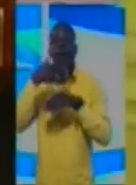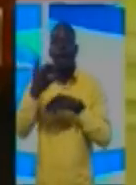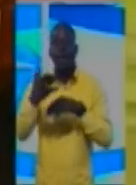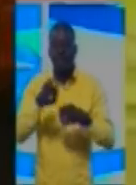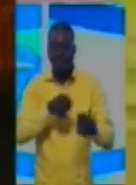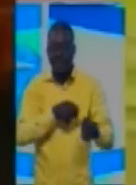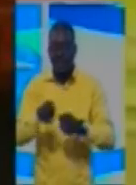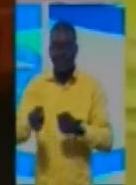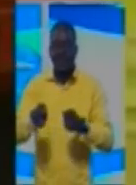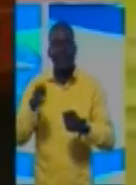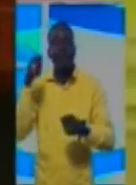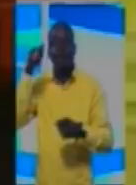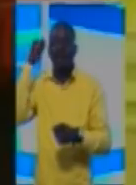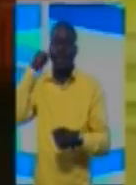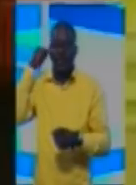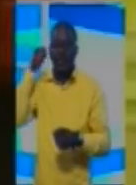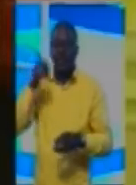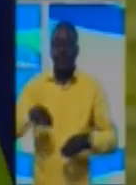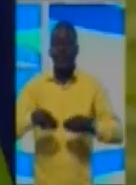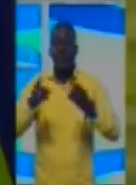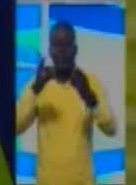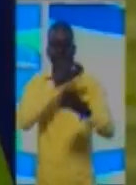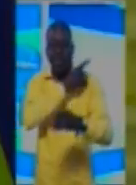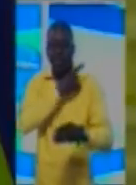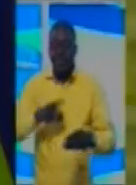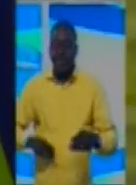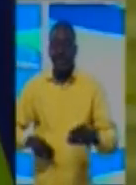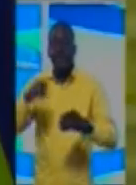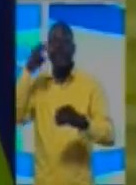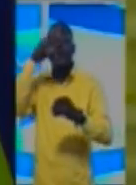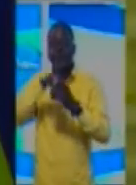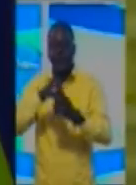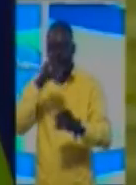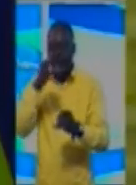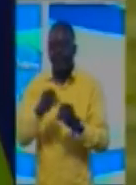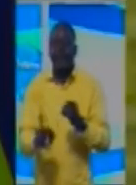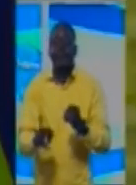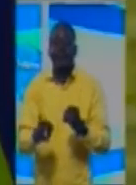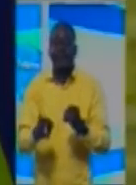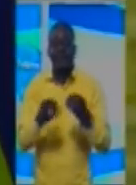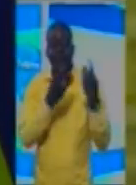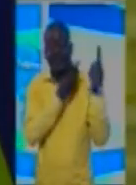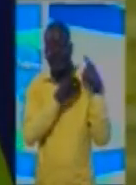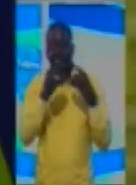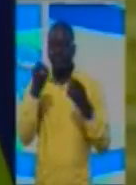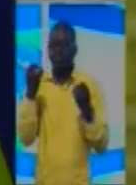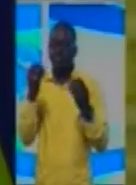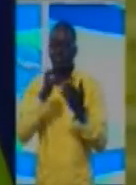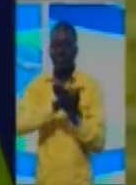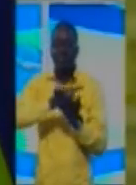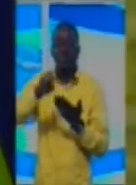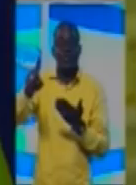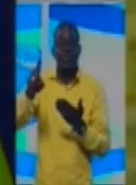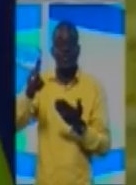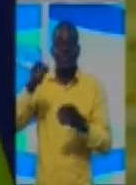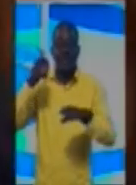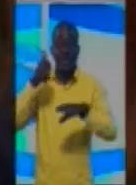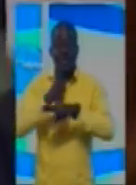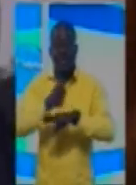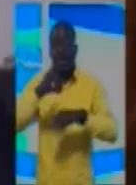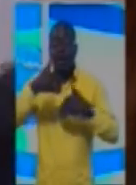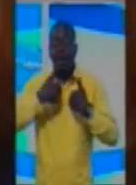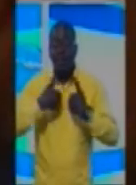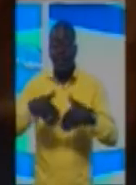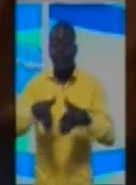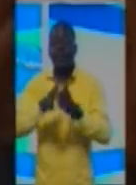a alors refusé de transmettre aux parlementaires le contenu du signalement. Depuis plusieurs semaines, Donald Trump accuse Joe Biden d'avoir demandé